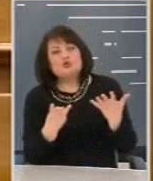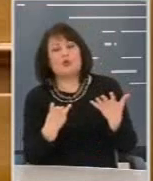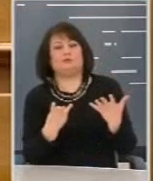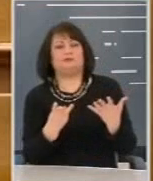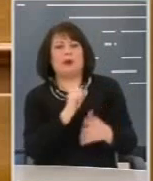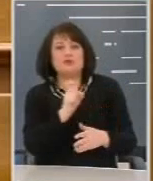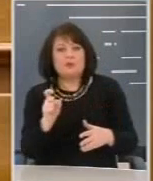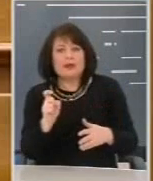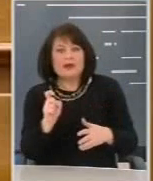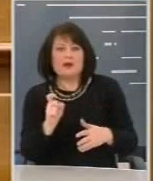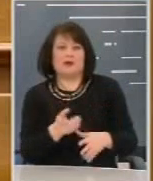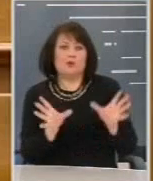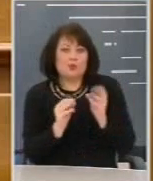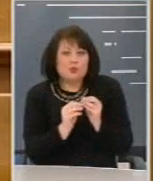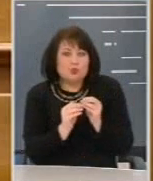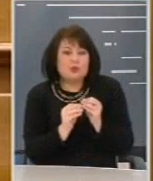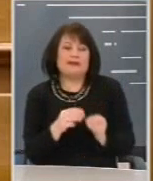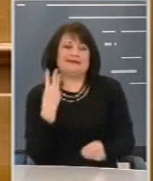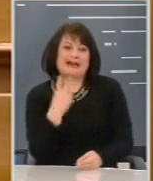158.702.299 στο ΠΑΣΟΚ. Σύνολο